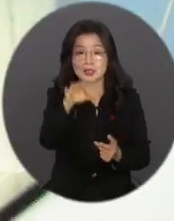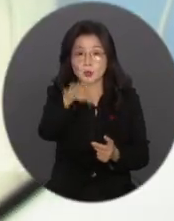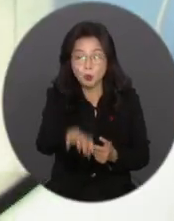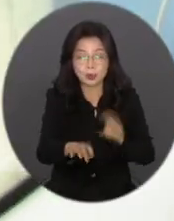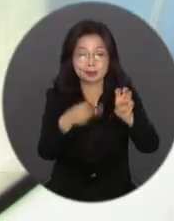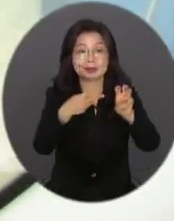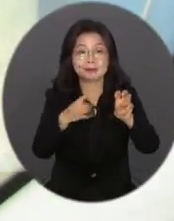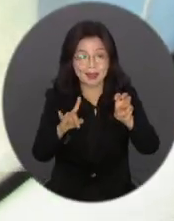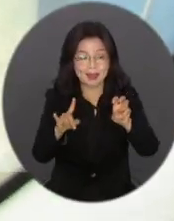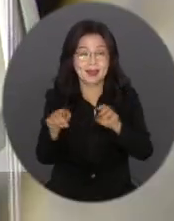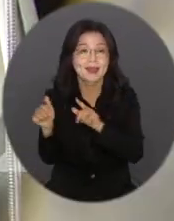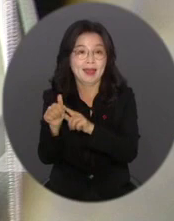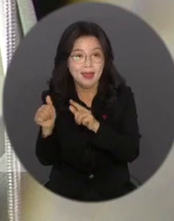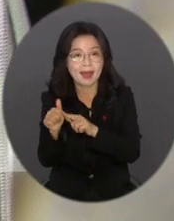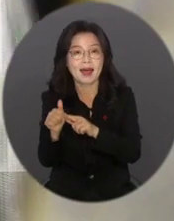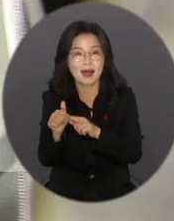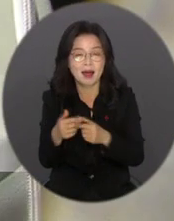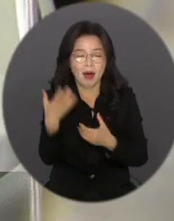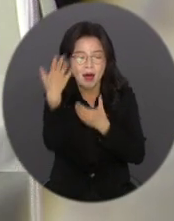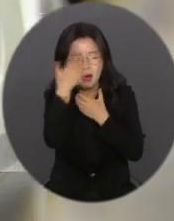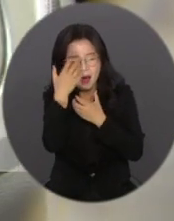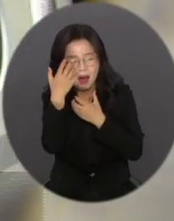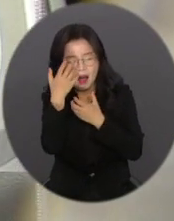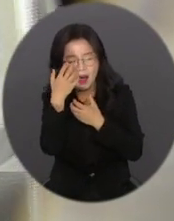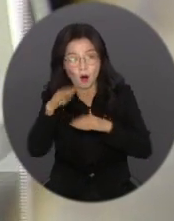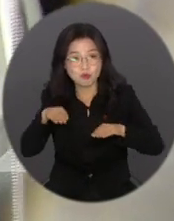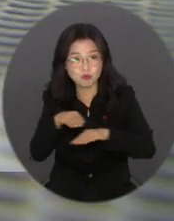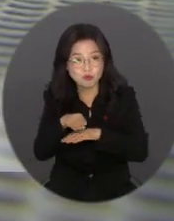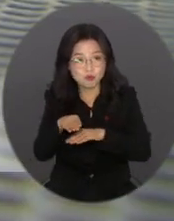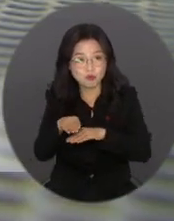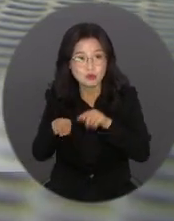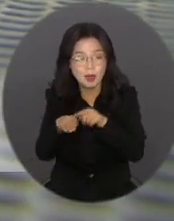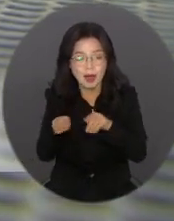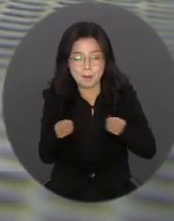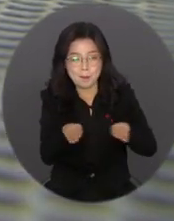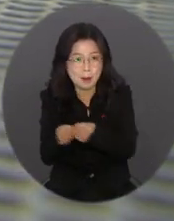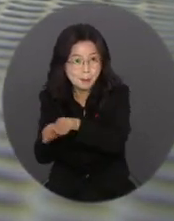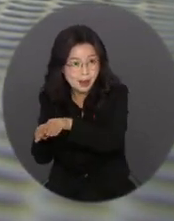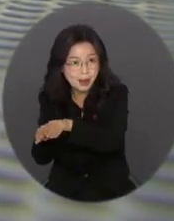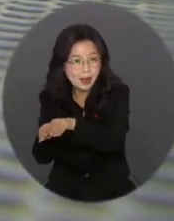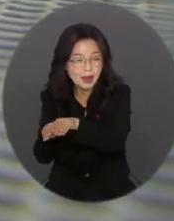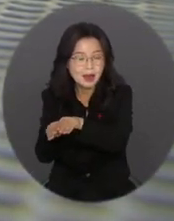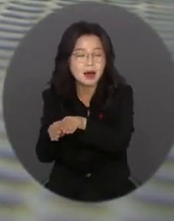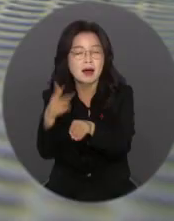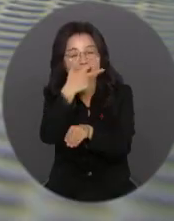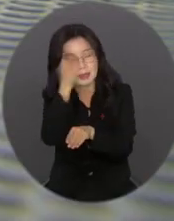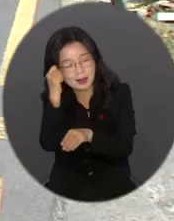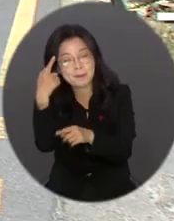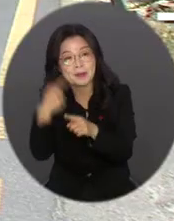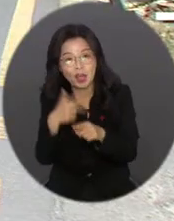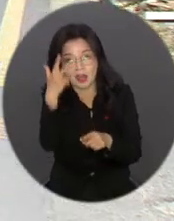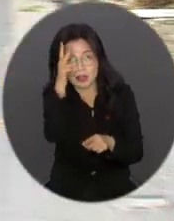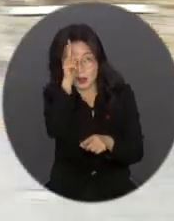30대 운전자가 면허 취소 수준의 상태에서 차를 몰다 갓길에 연석을 들이받고 잠이든 상태에서 경찰에